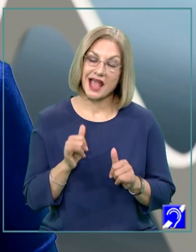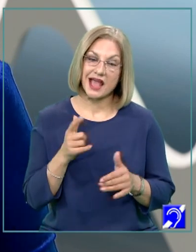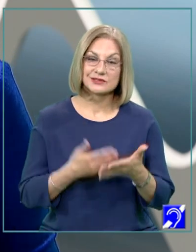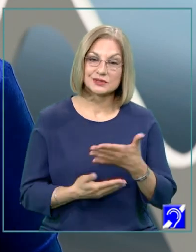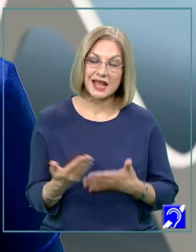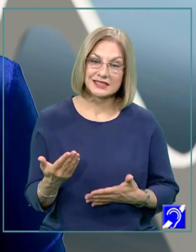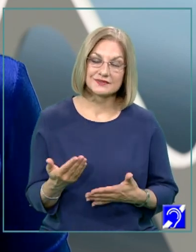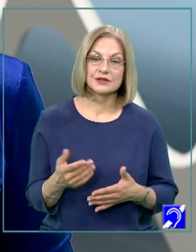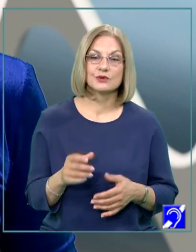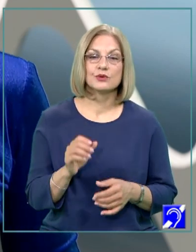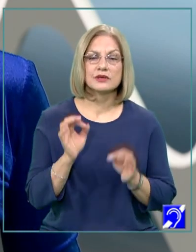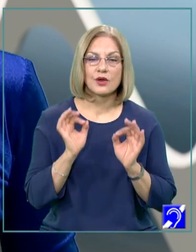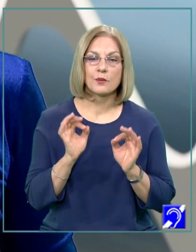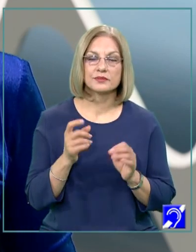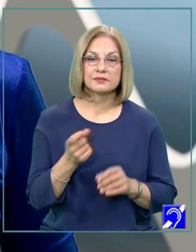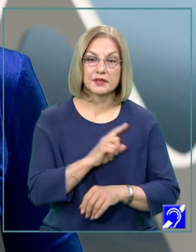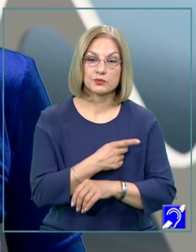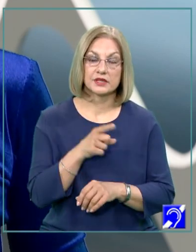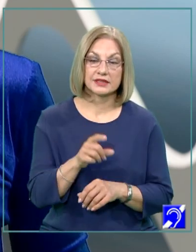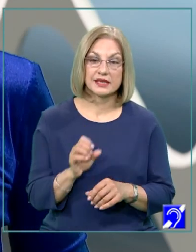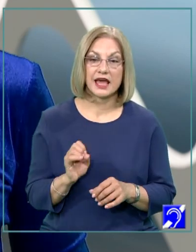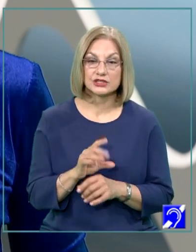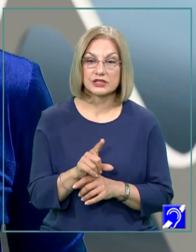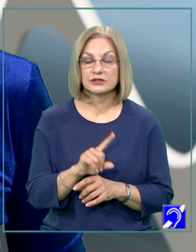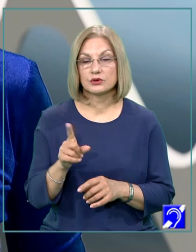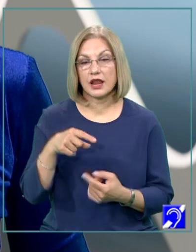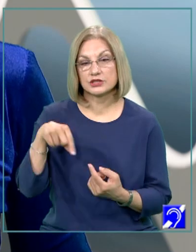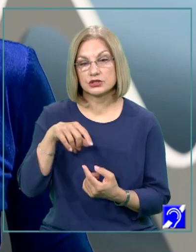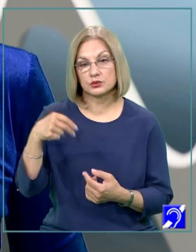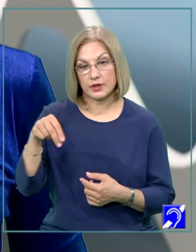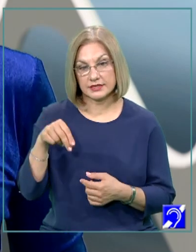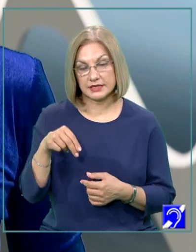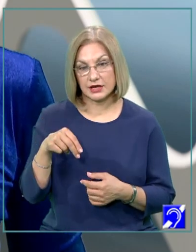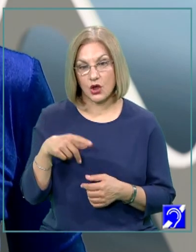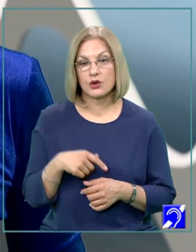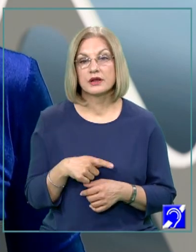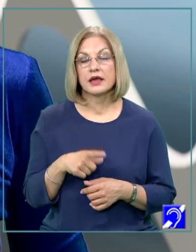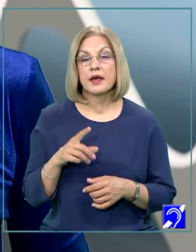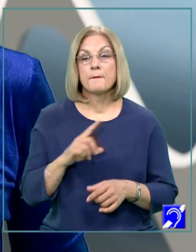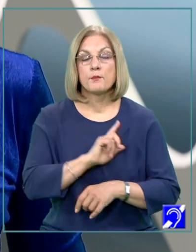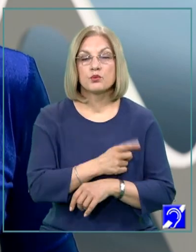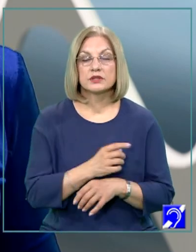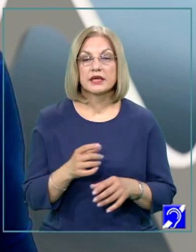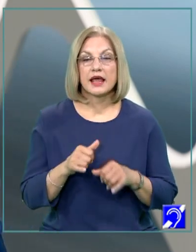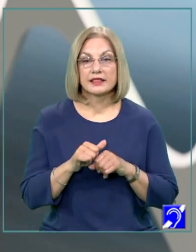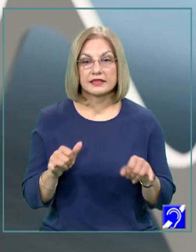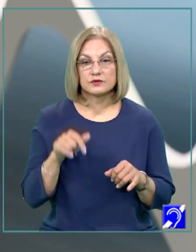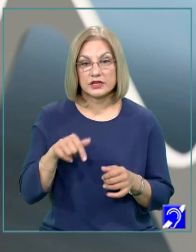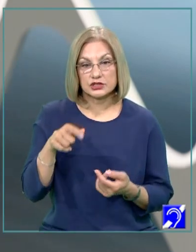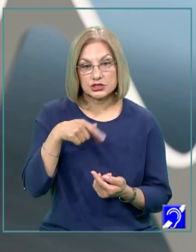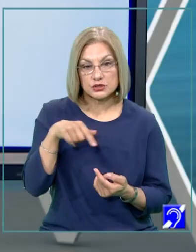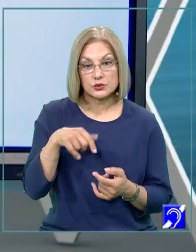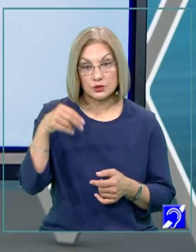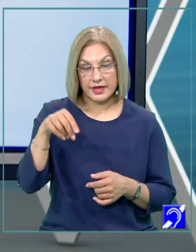optim de putere de la generator la circuitul exterior puterea dezvoltată în circuitul